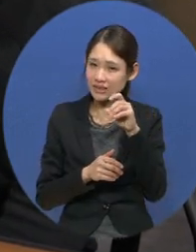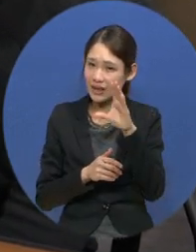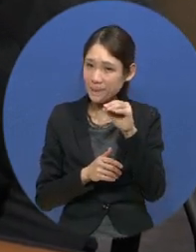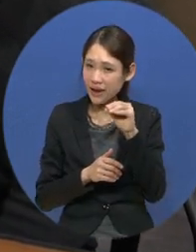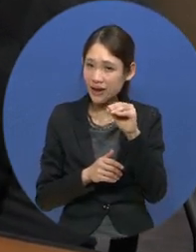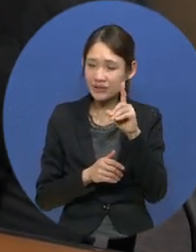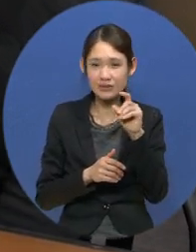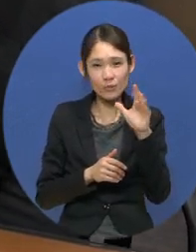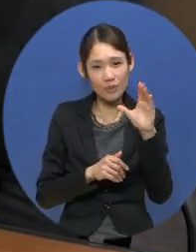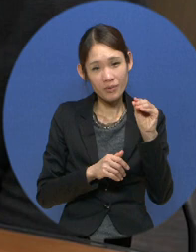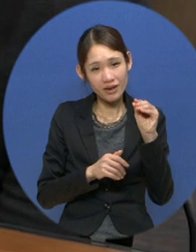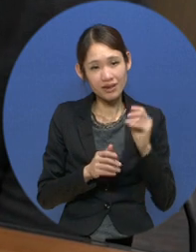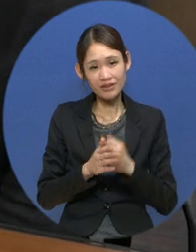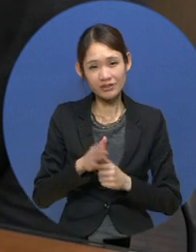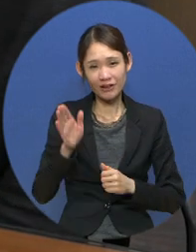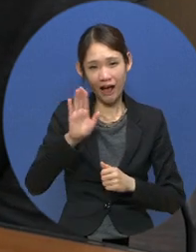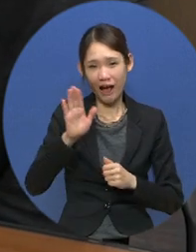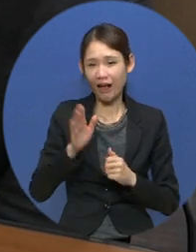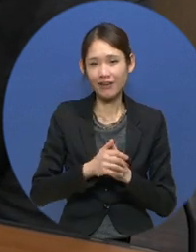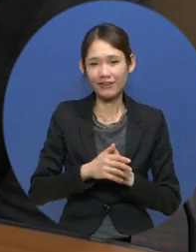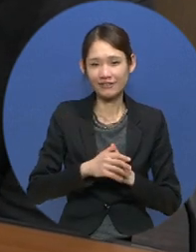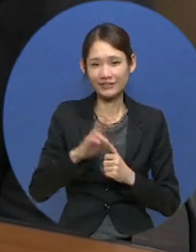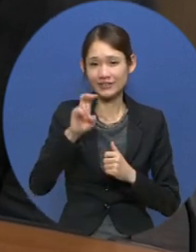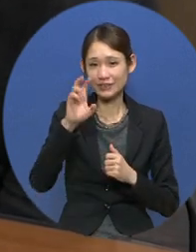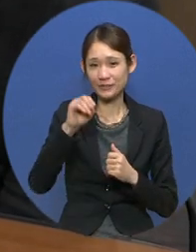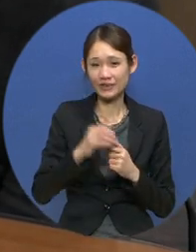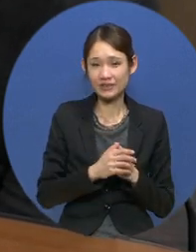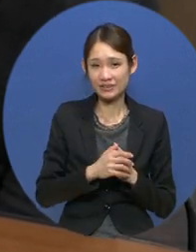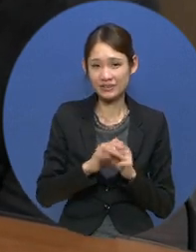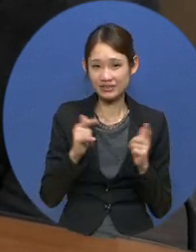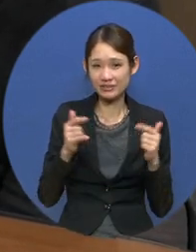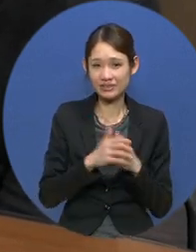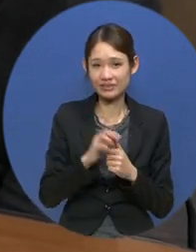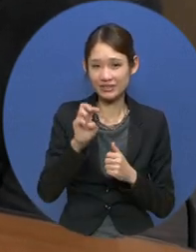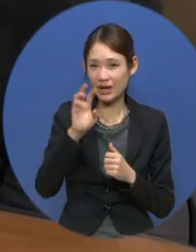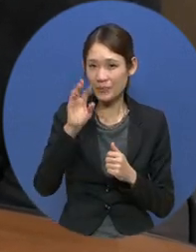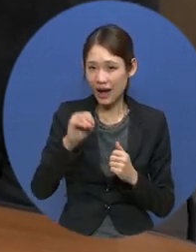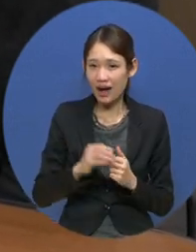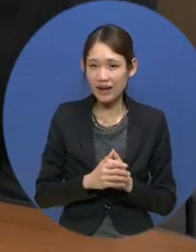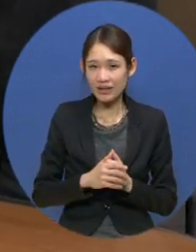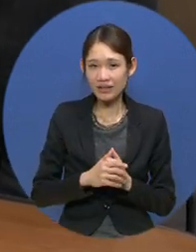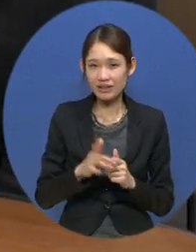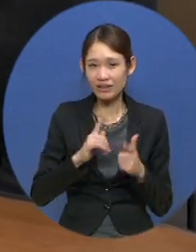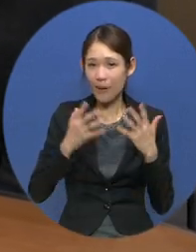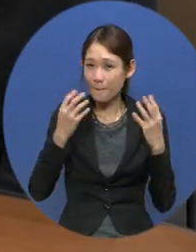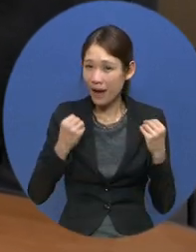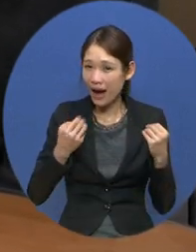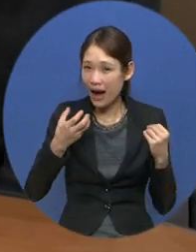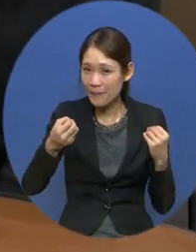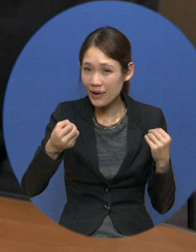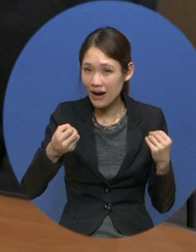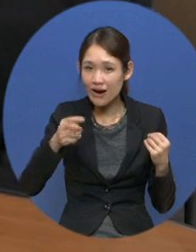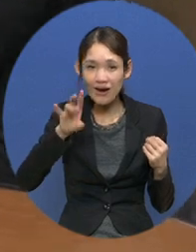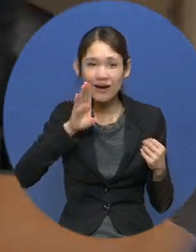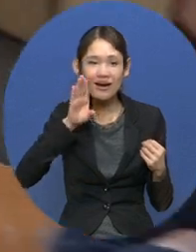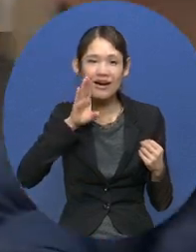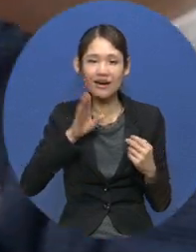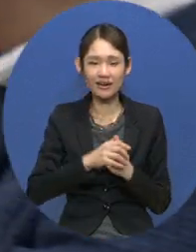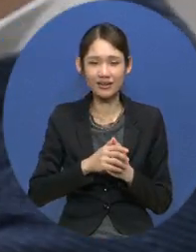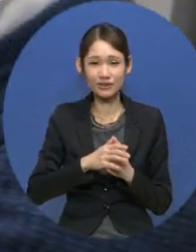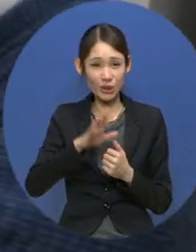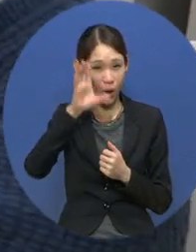50만원? 50만원? 50만원? 50만원? 50만원? 50만원? 다음 50만원? 아니에요. 더 많이 받아? 네. 진짜? 네.